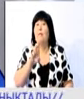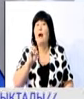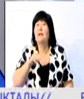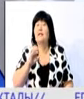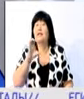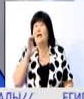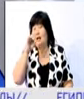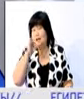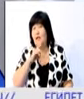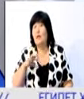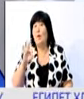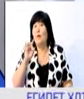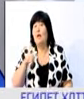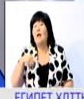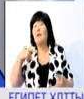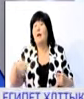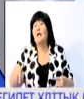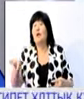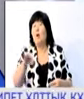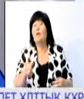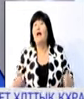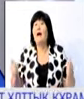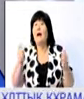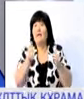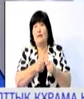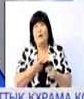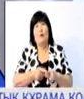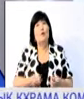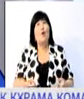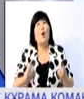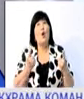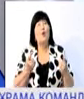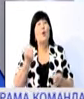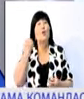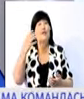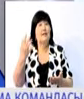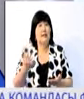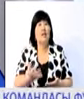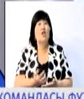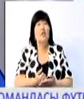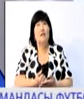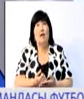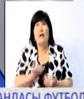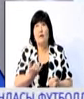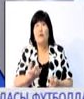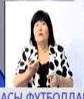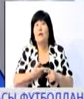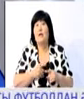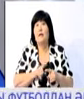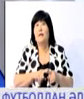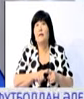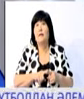Қазақстан осы басқа облыстардың қатарына еніп, осындай үлкен жетістіктерге жеттік. Сондықтан енді мынау